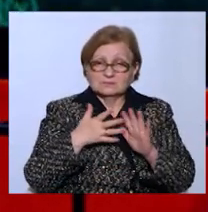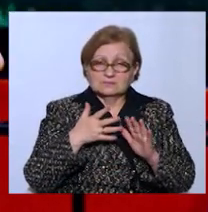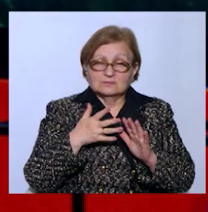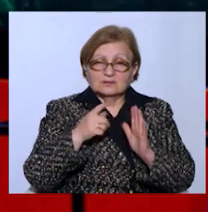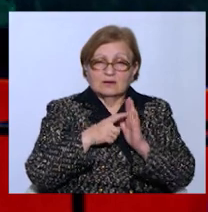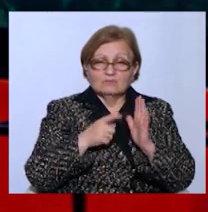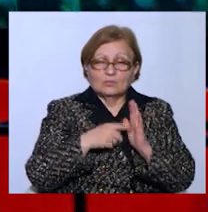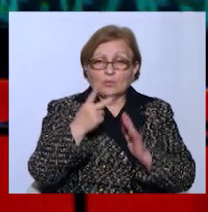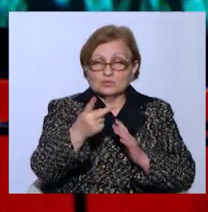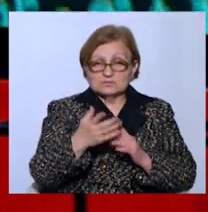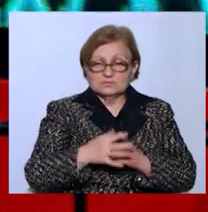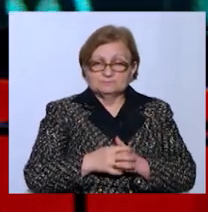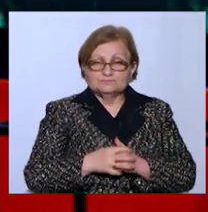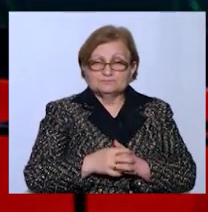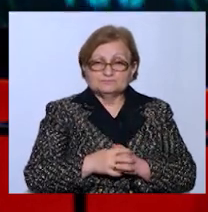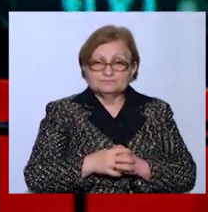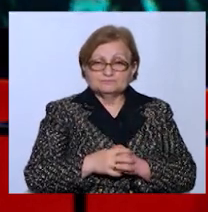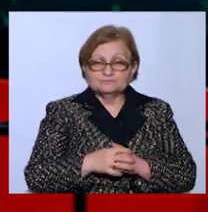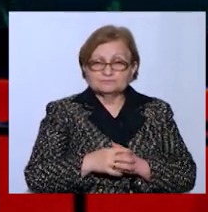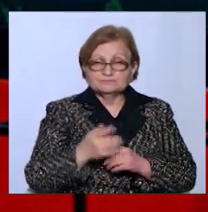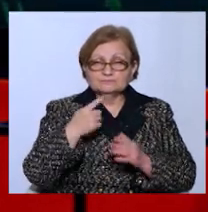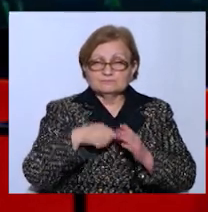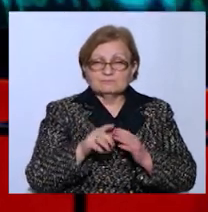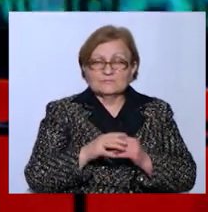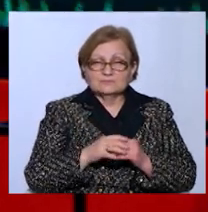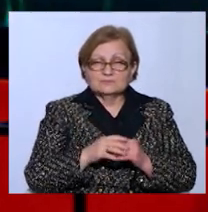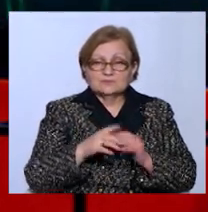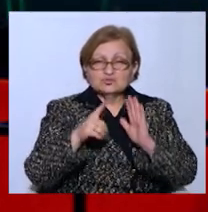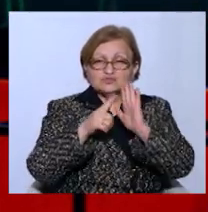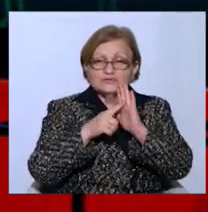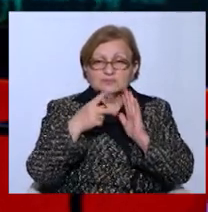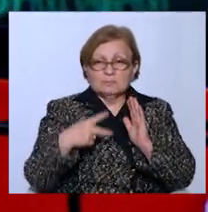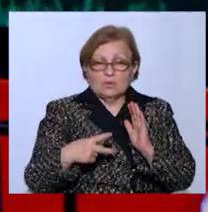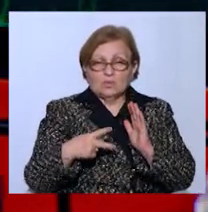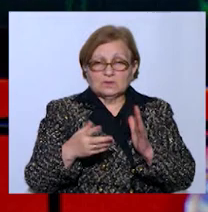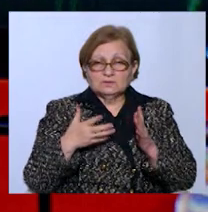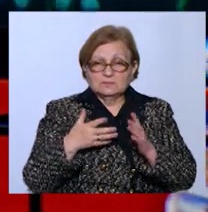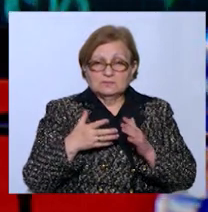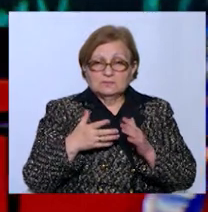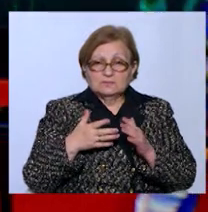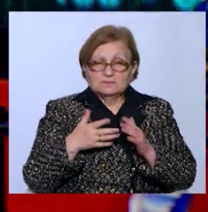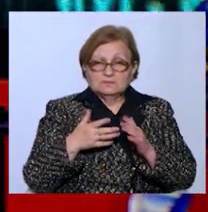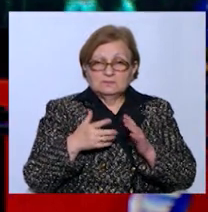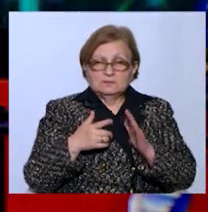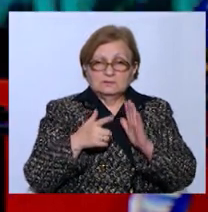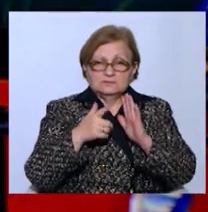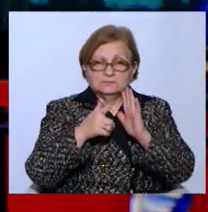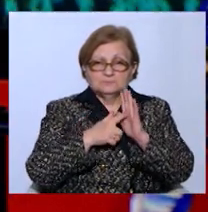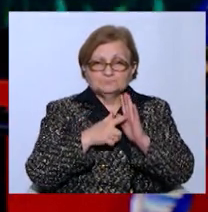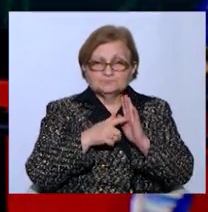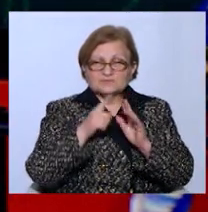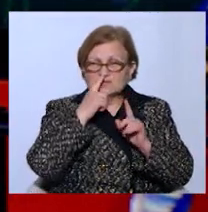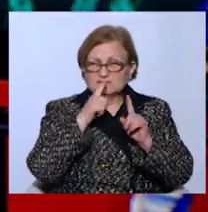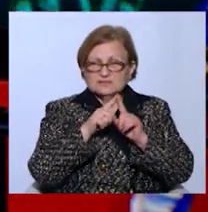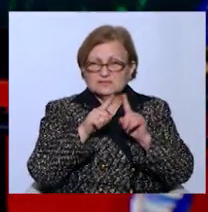გავყოფ 2-ზე და გამოვიდა 7 მე-2-დი. 7 გაყოფილი 2 მე-1-ზე, ეს ხომ იგივეა